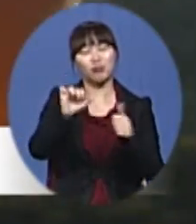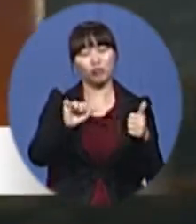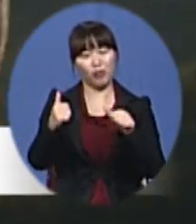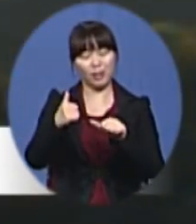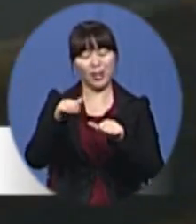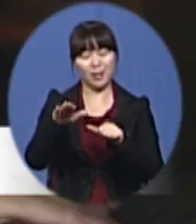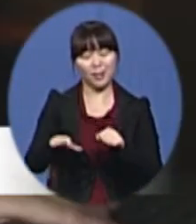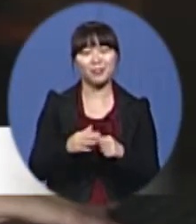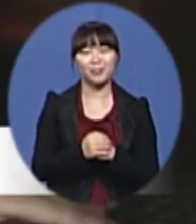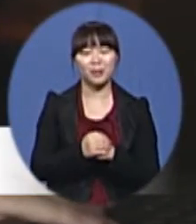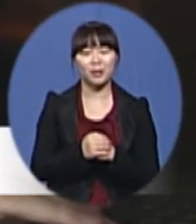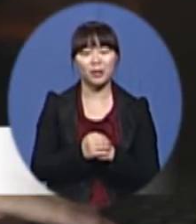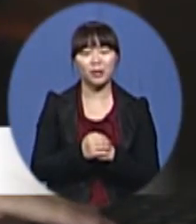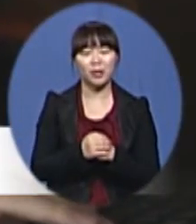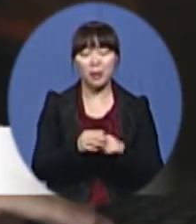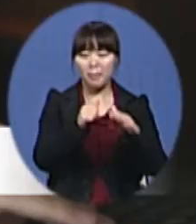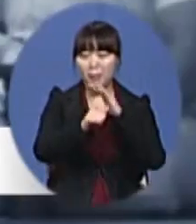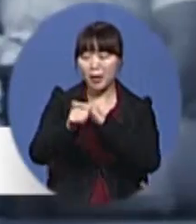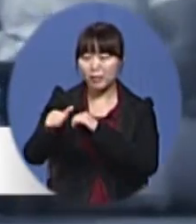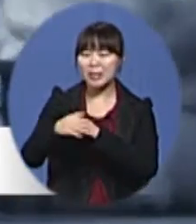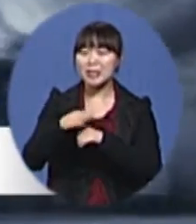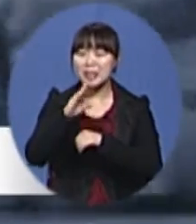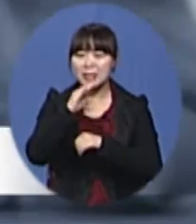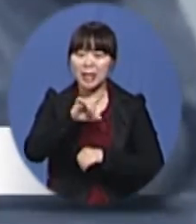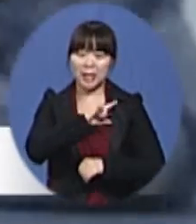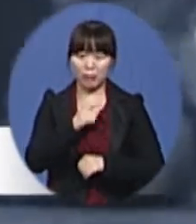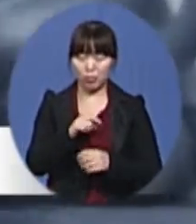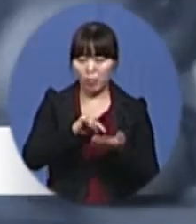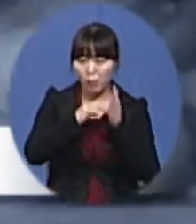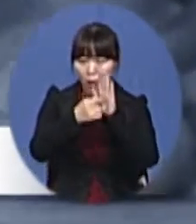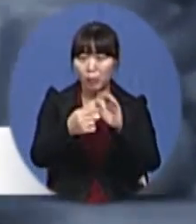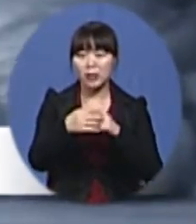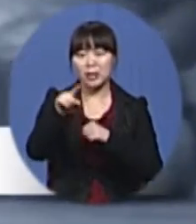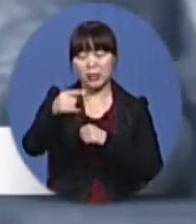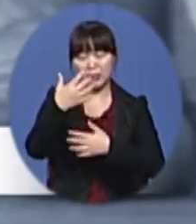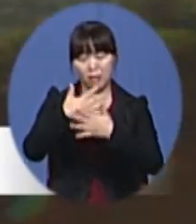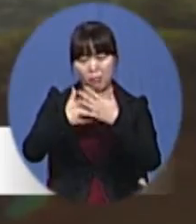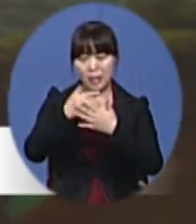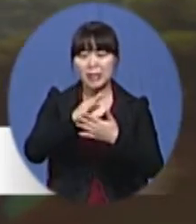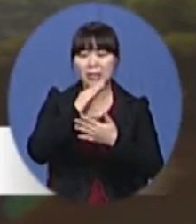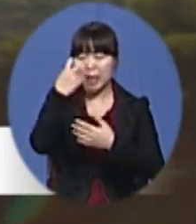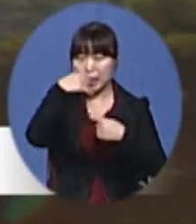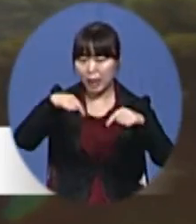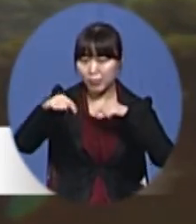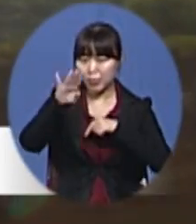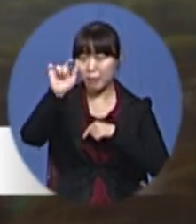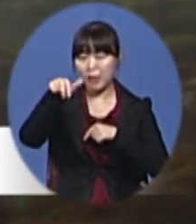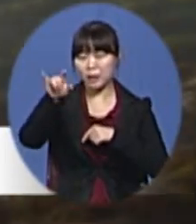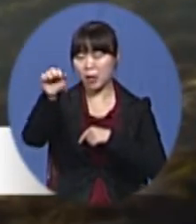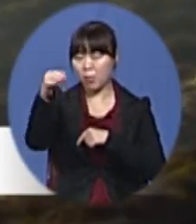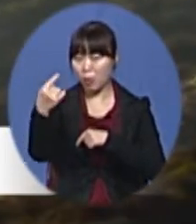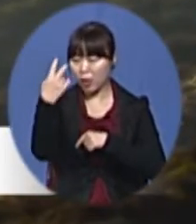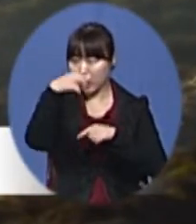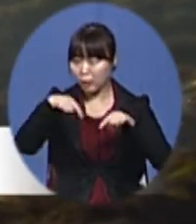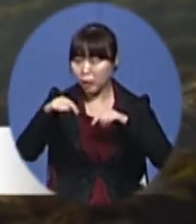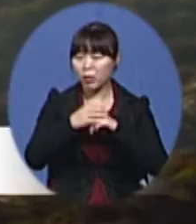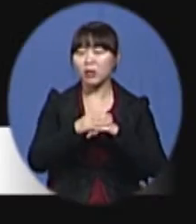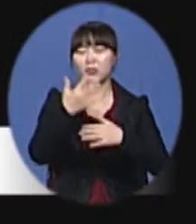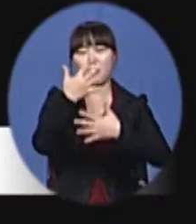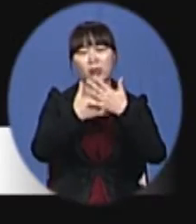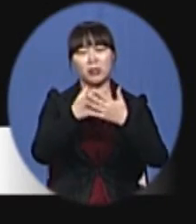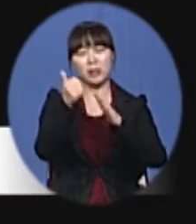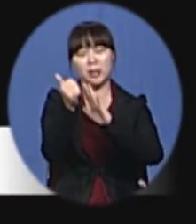죽었다. 주요 배우들이 실명으로 등장하고 이 작품의 실제 감독인 백재호 감독은